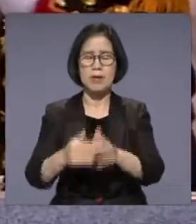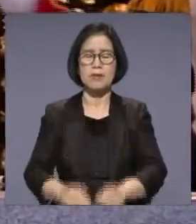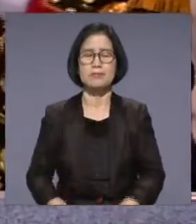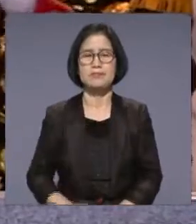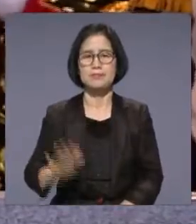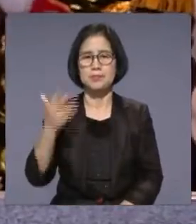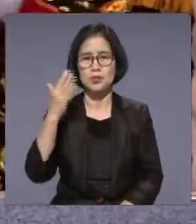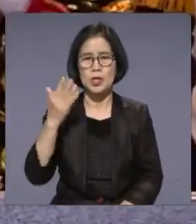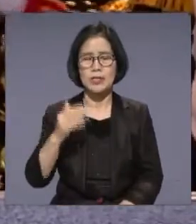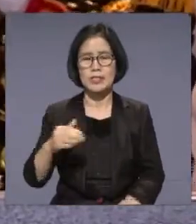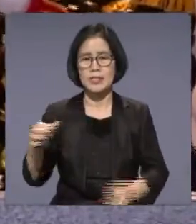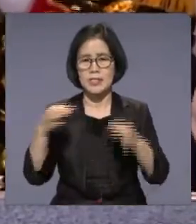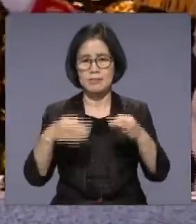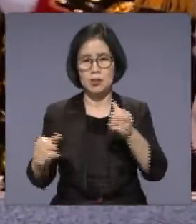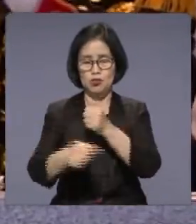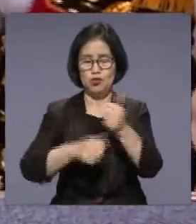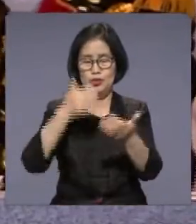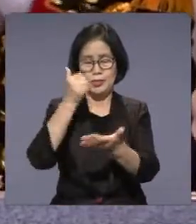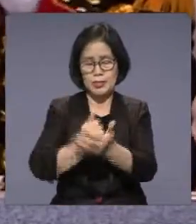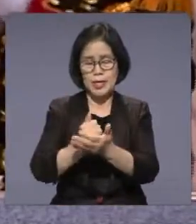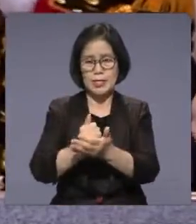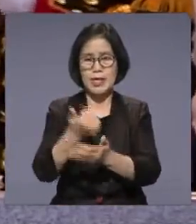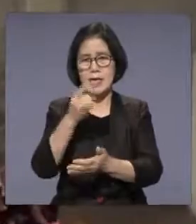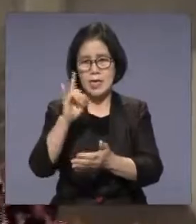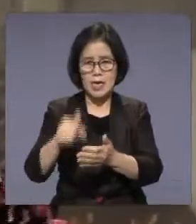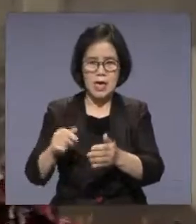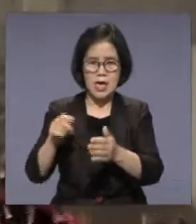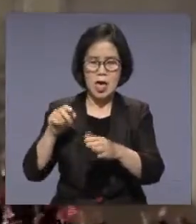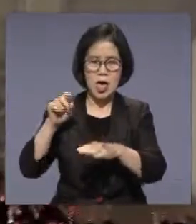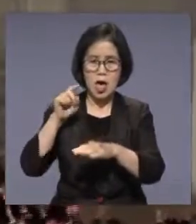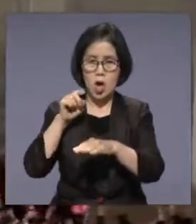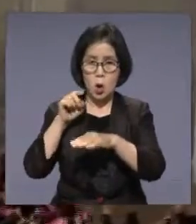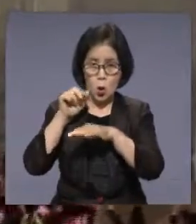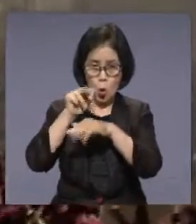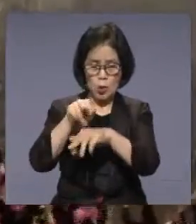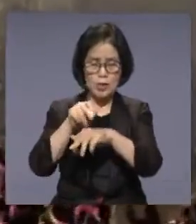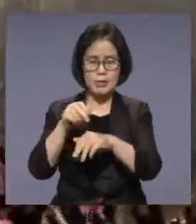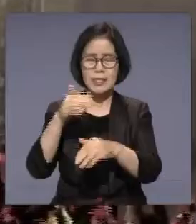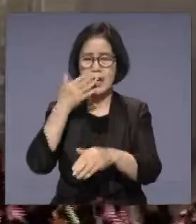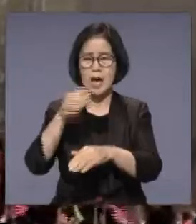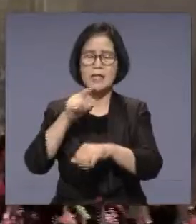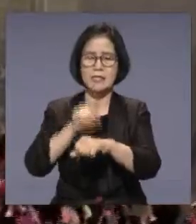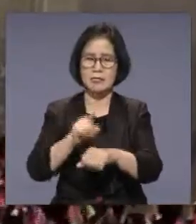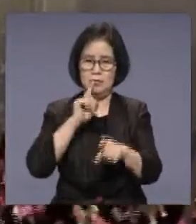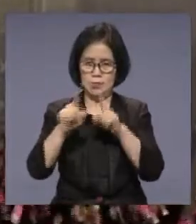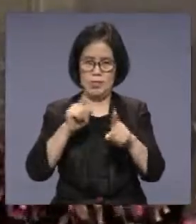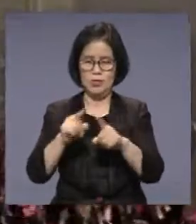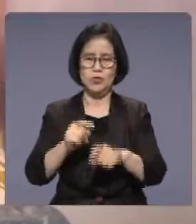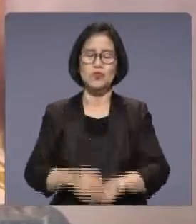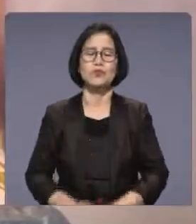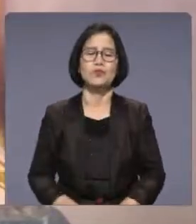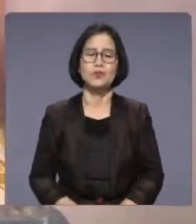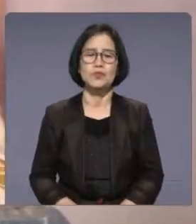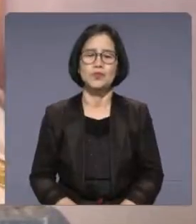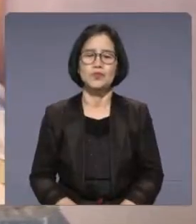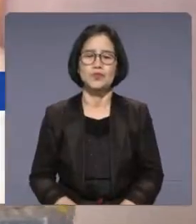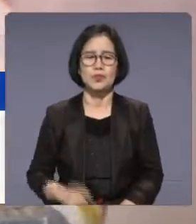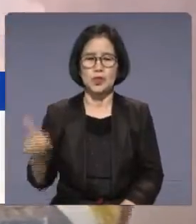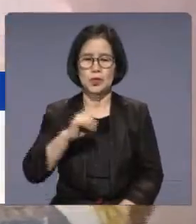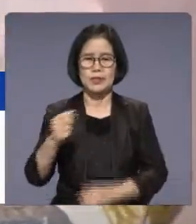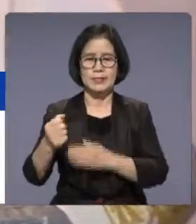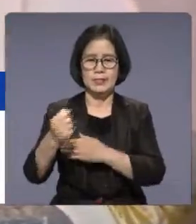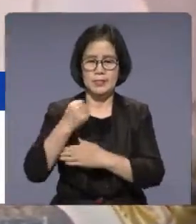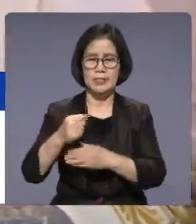최근 잇단 김정은 북한 국무위원장의 핵 공격 가능성 시사 발언도 예사롭지 않습니다. 어떤